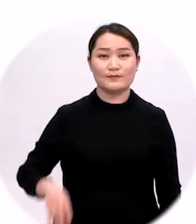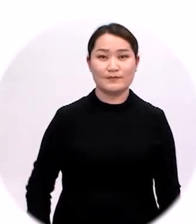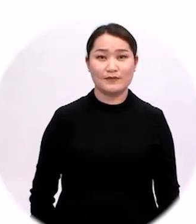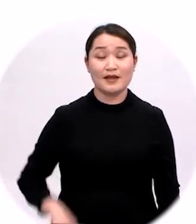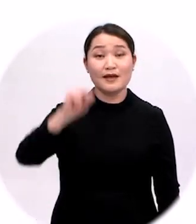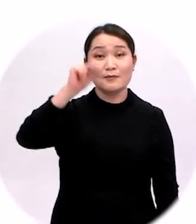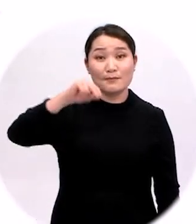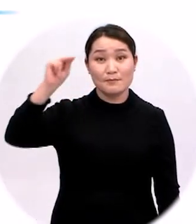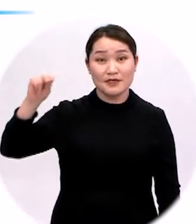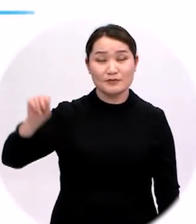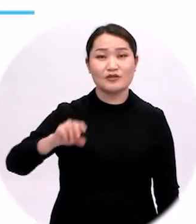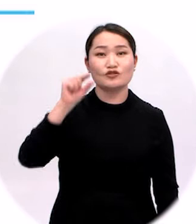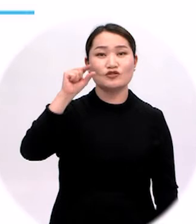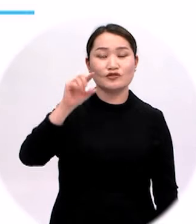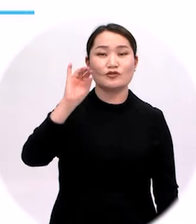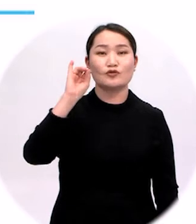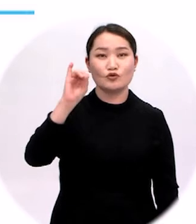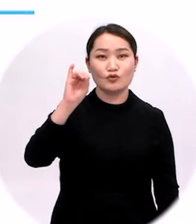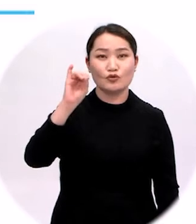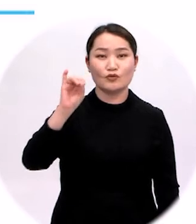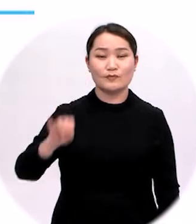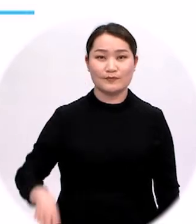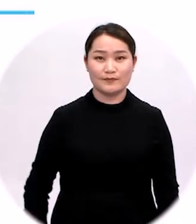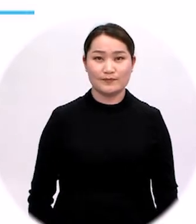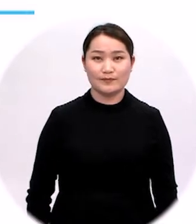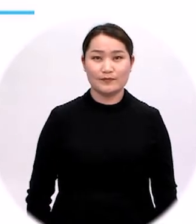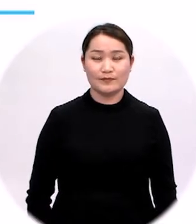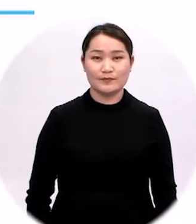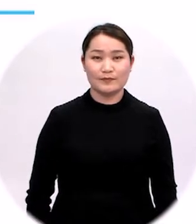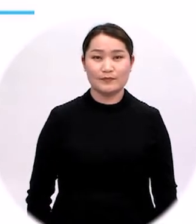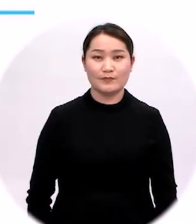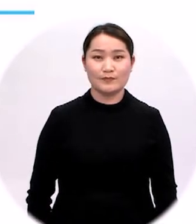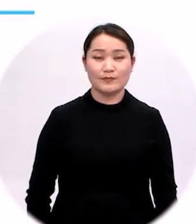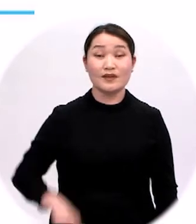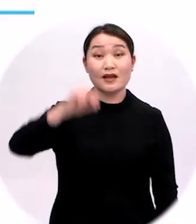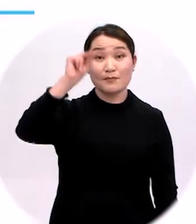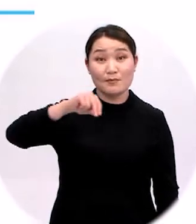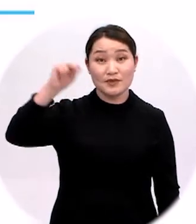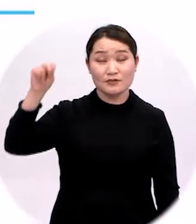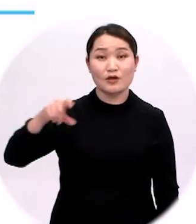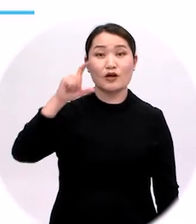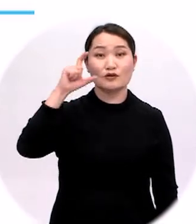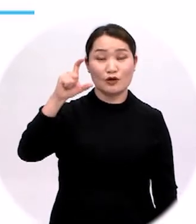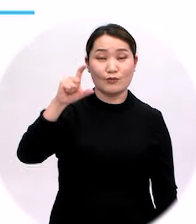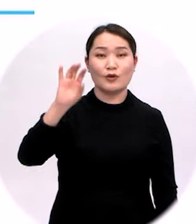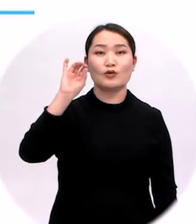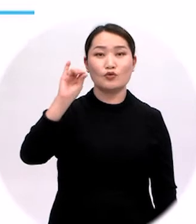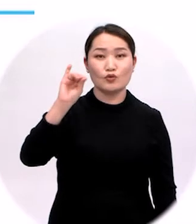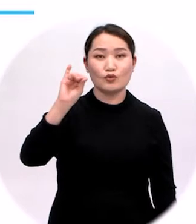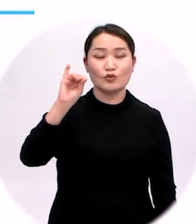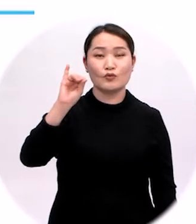бичмэл жижиг юу үсэг. Дахин давтан уншия. Бичмэл том юу